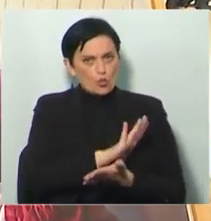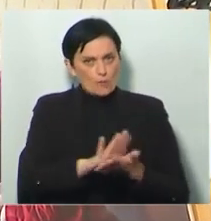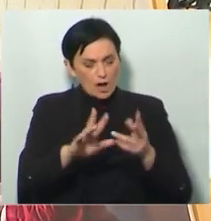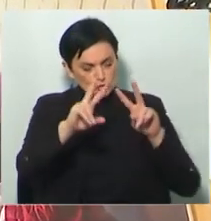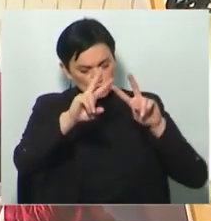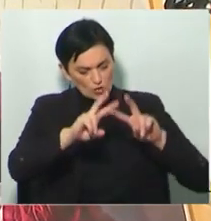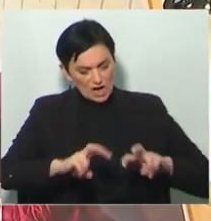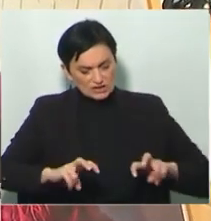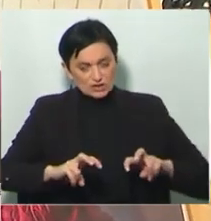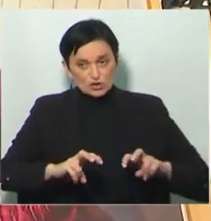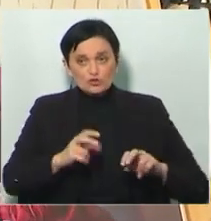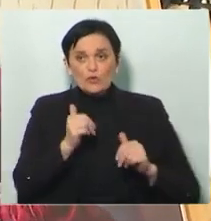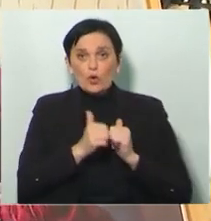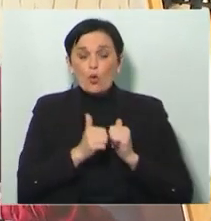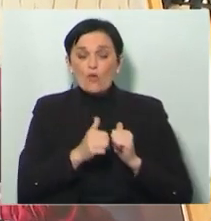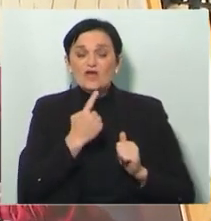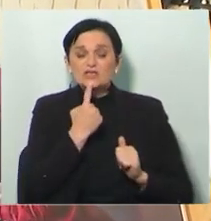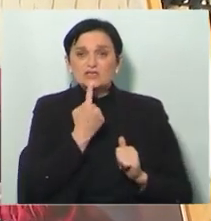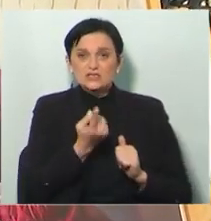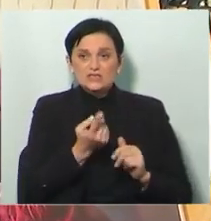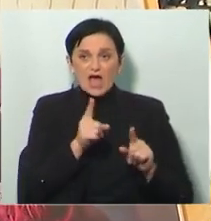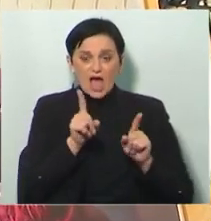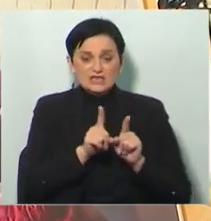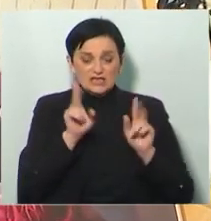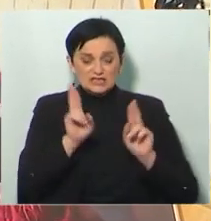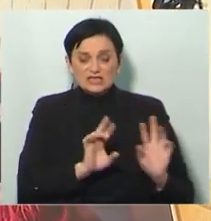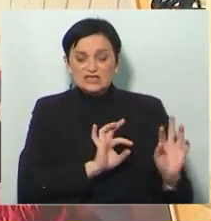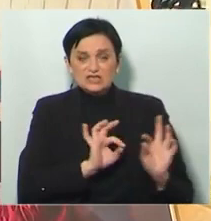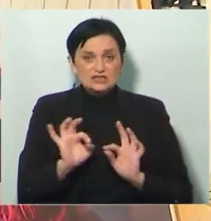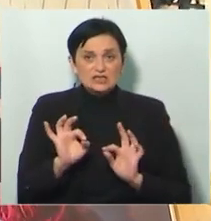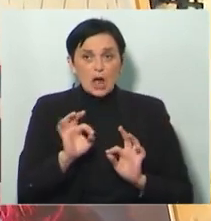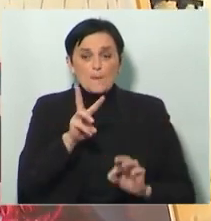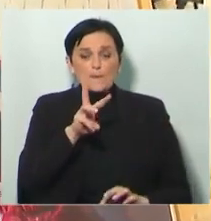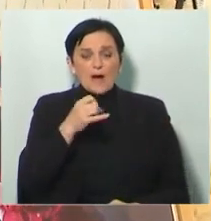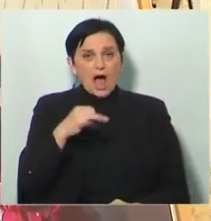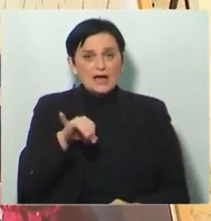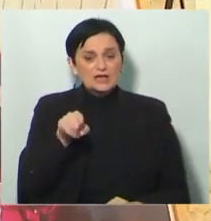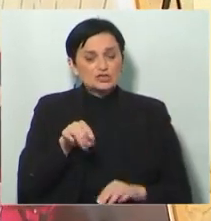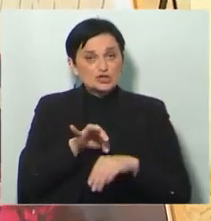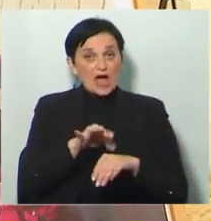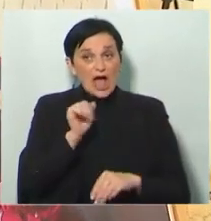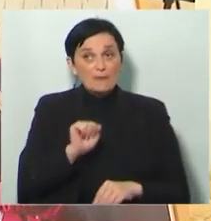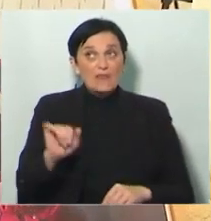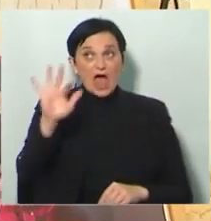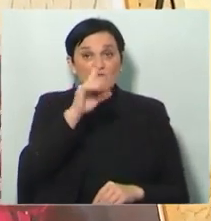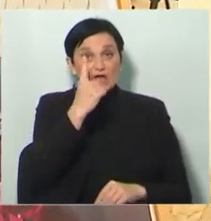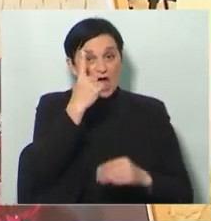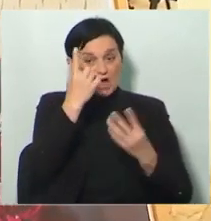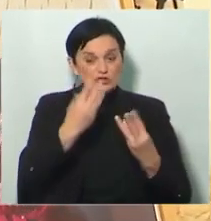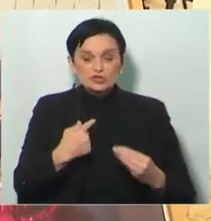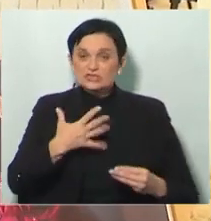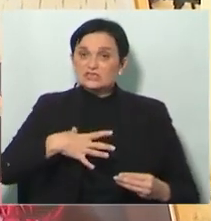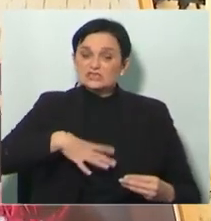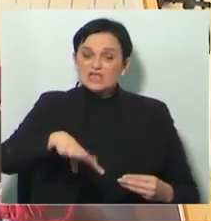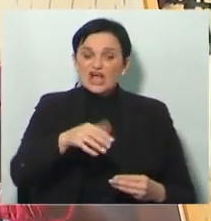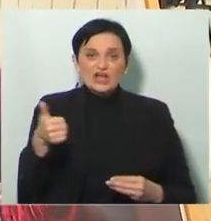გასინჯვა. ეს ხდება ყოველწლიურად, ესეთი ტრადიცია მაისის თვეში უნდა ჩატარდეს. ევროპაში არის ხოლმე ერთი დღე. საქართველოში ვატარებთ ვიწყებთ